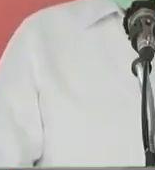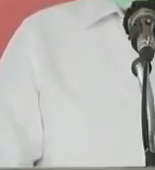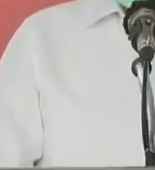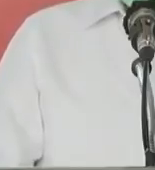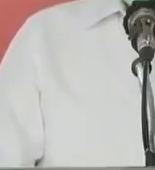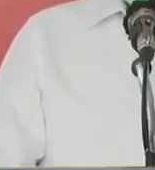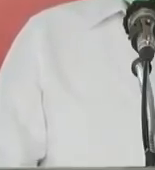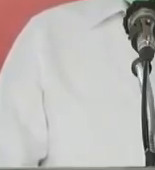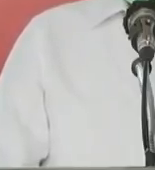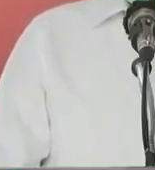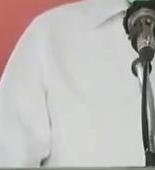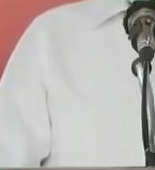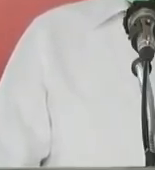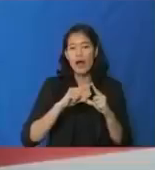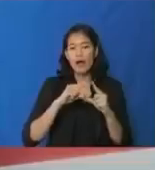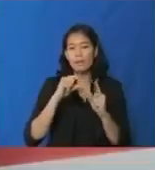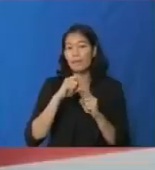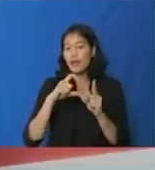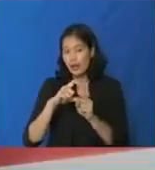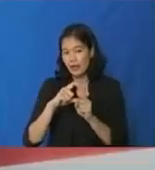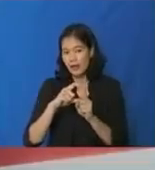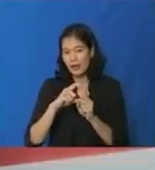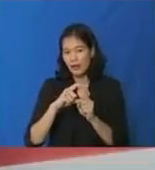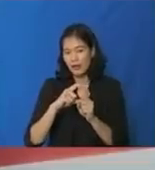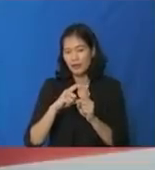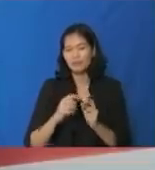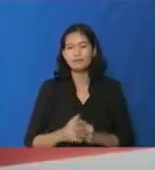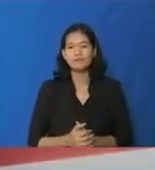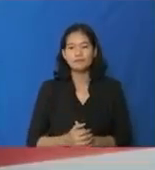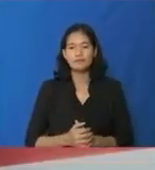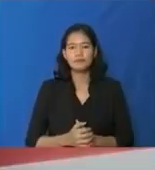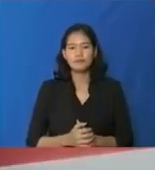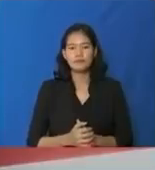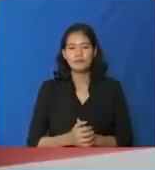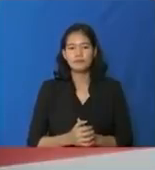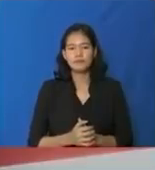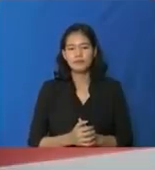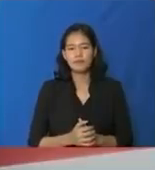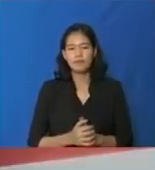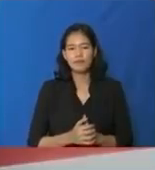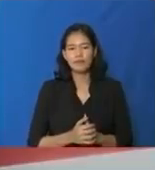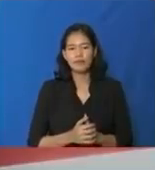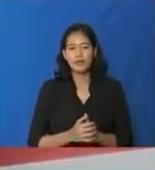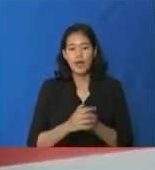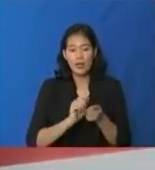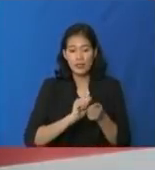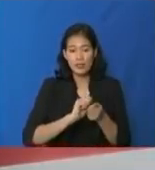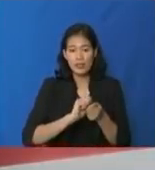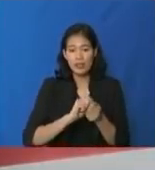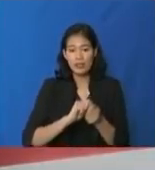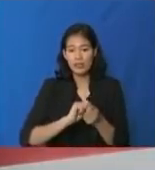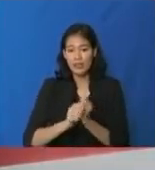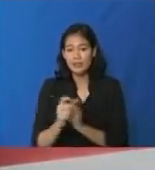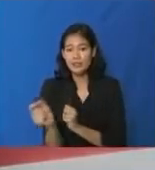ABD kemudian Hai restes rapid test yang juga